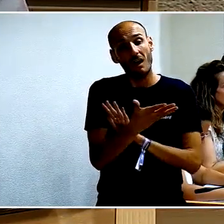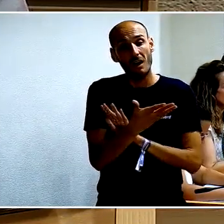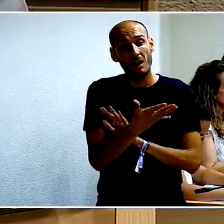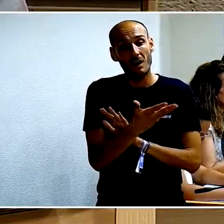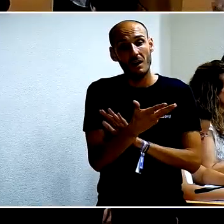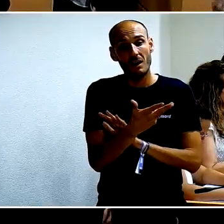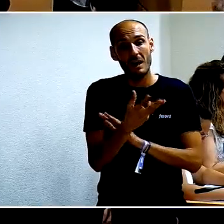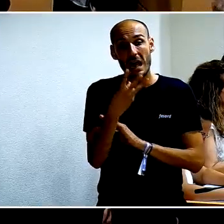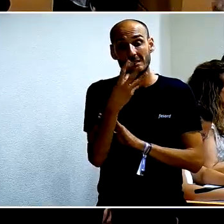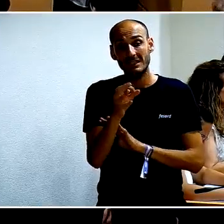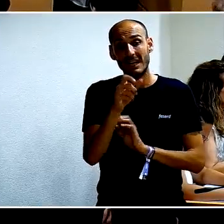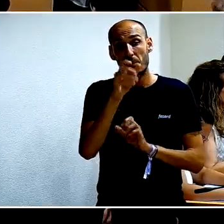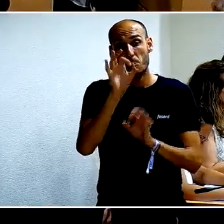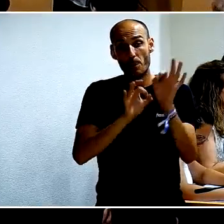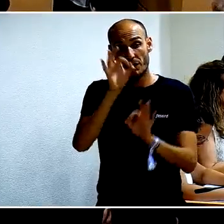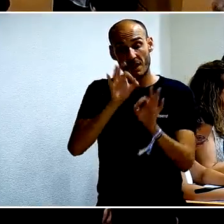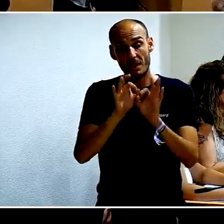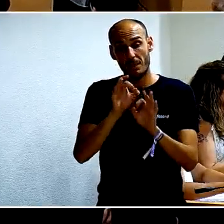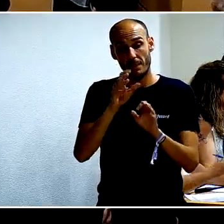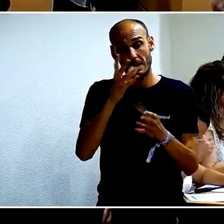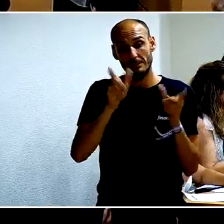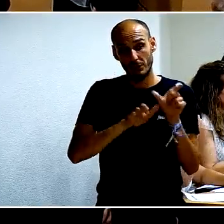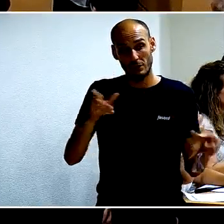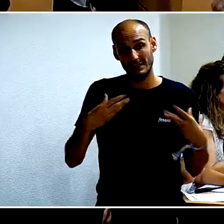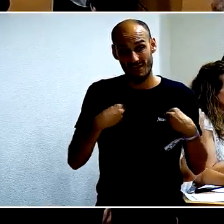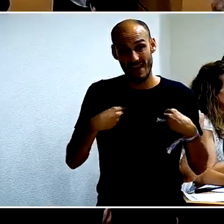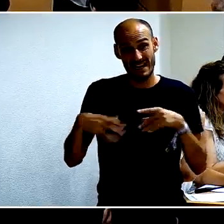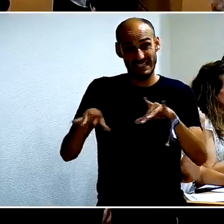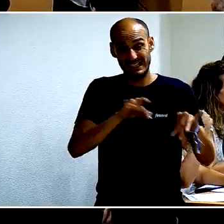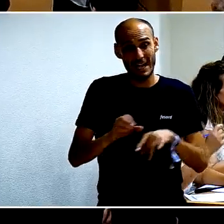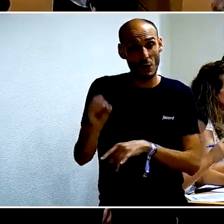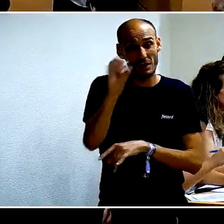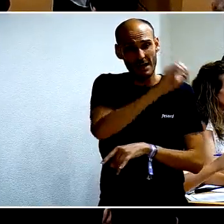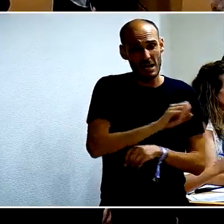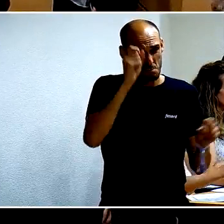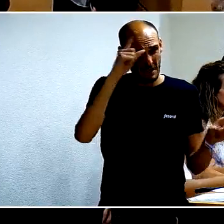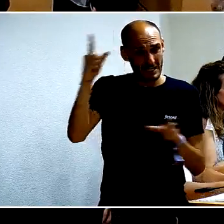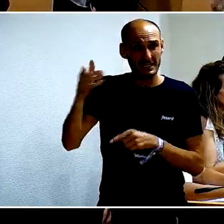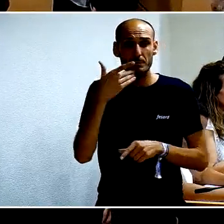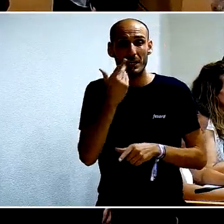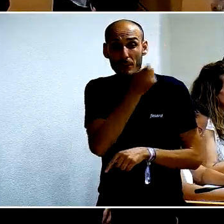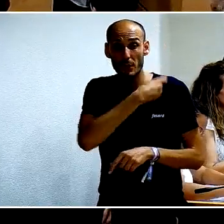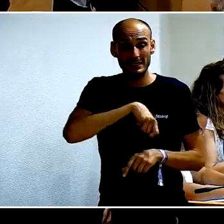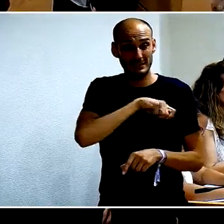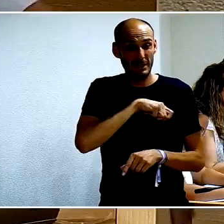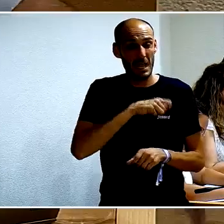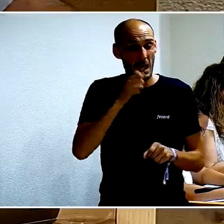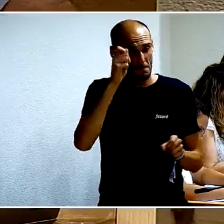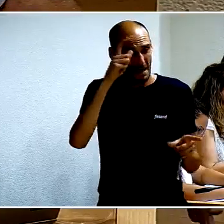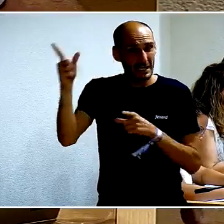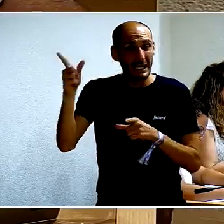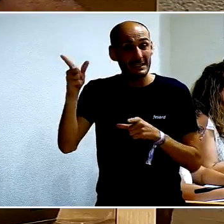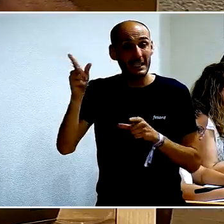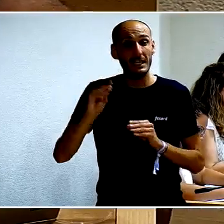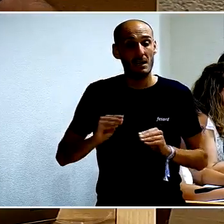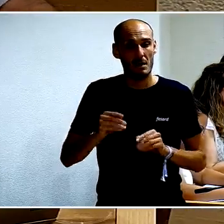del Sàhara Occidental. Extrapoleu i vegeu el que significaria, per exemple, en Espanya, els milions d'habitants que estarien fora del seu